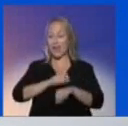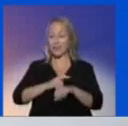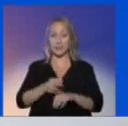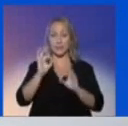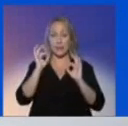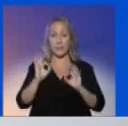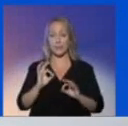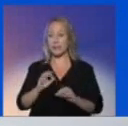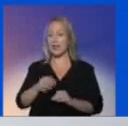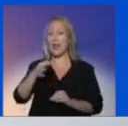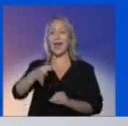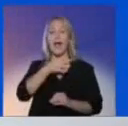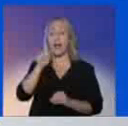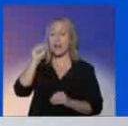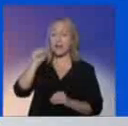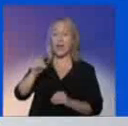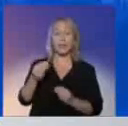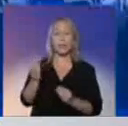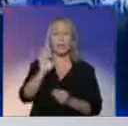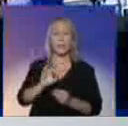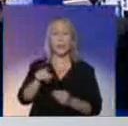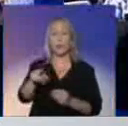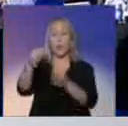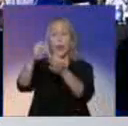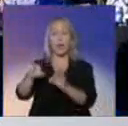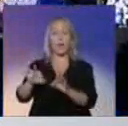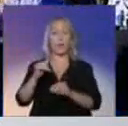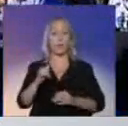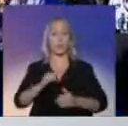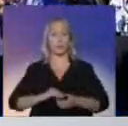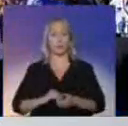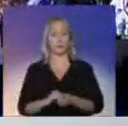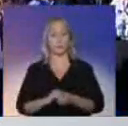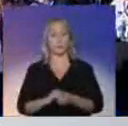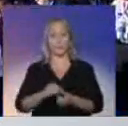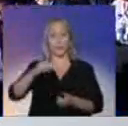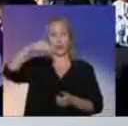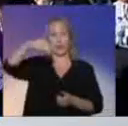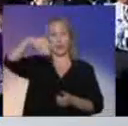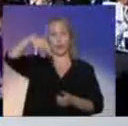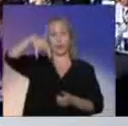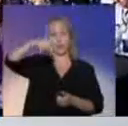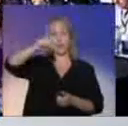έχουμε ουσιαστικές ανάγκες, ειδικά σε καταρτισμένο προσωπικό. Ο κύριος Μπανάτσας από το TRT και να